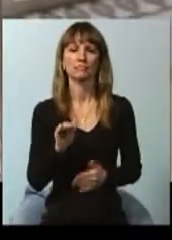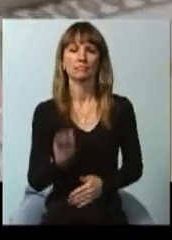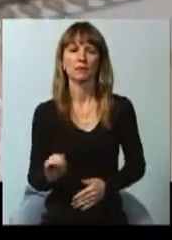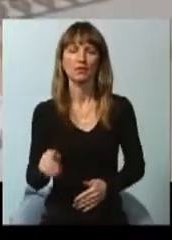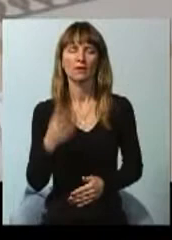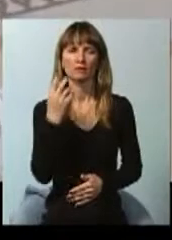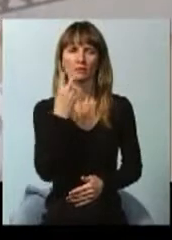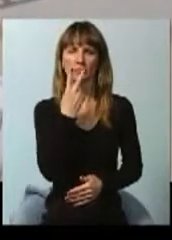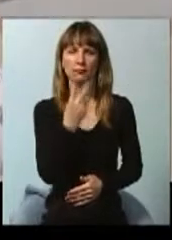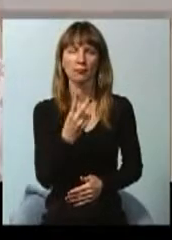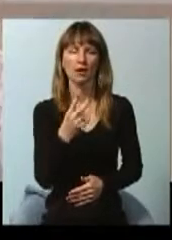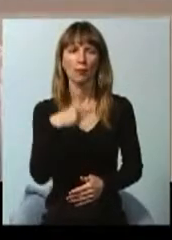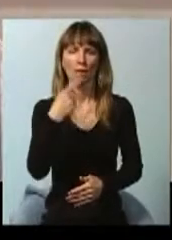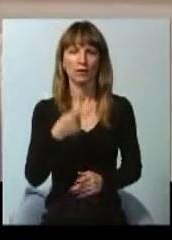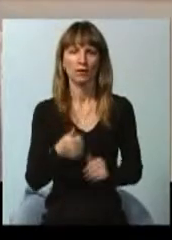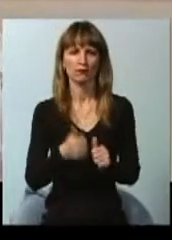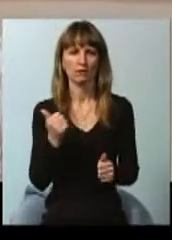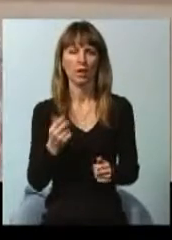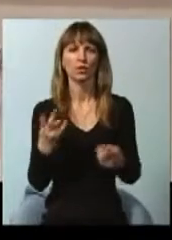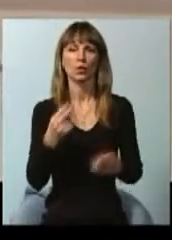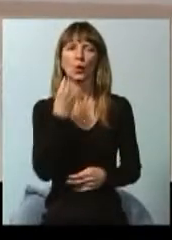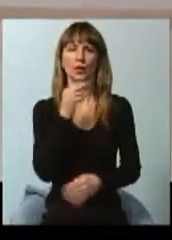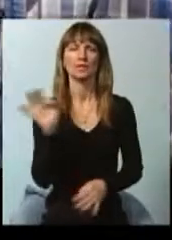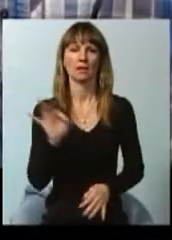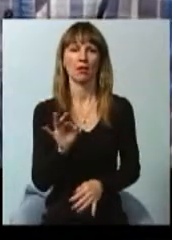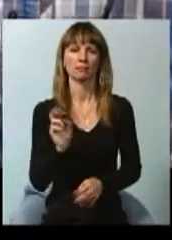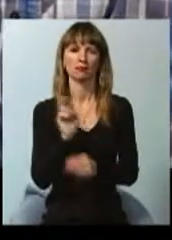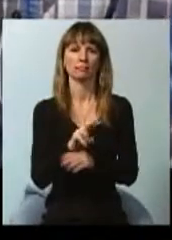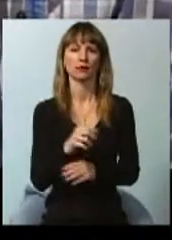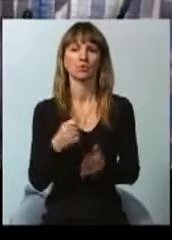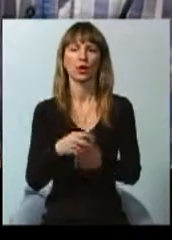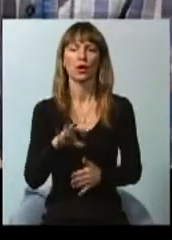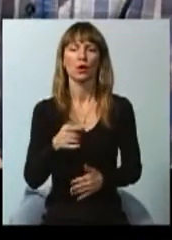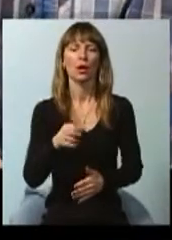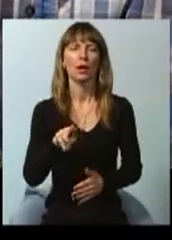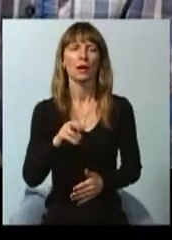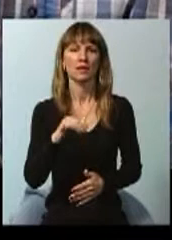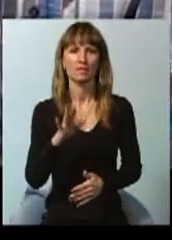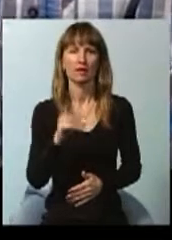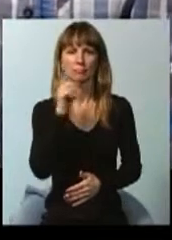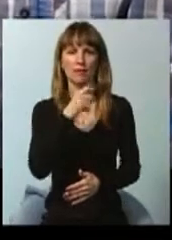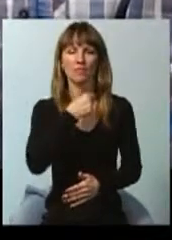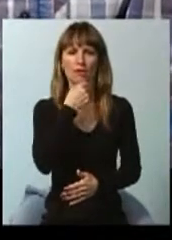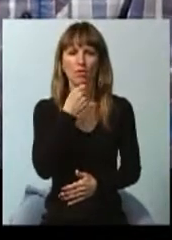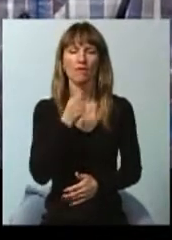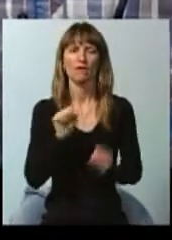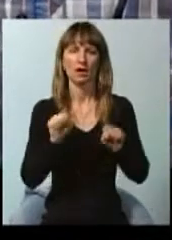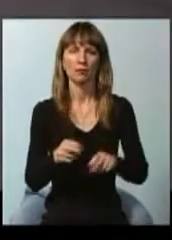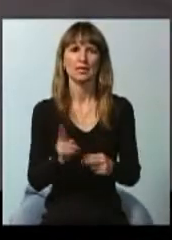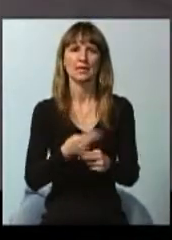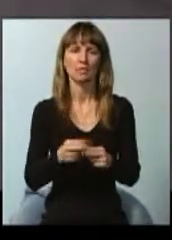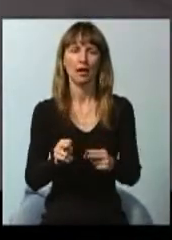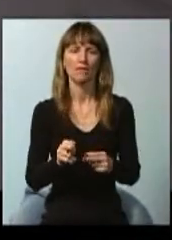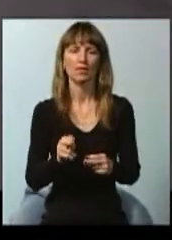ви помічаєте мовні відхилення, краще одразу звертатись до логопедів, адже з малого віку шанс виправити проблему значно